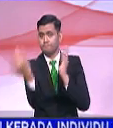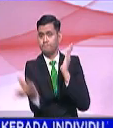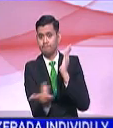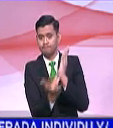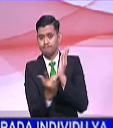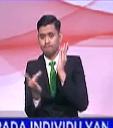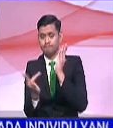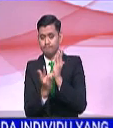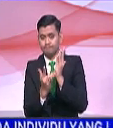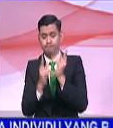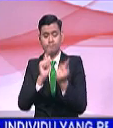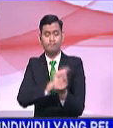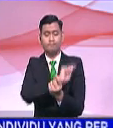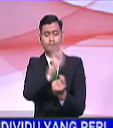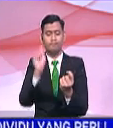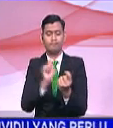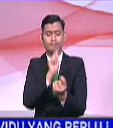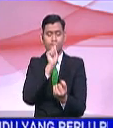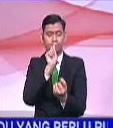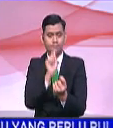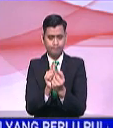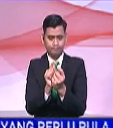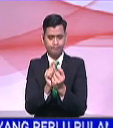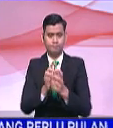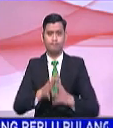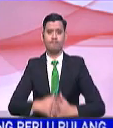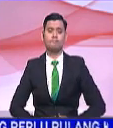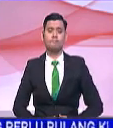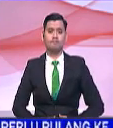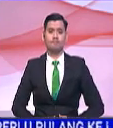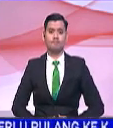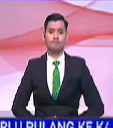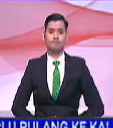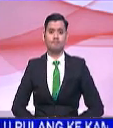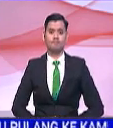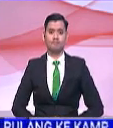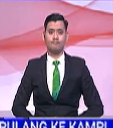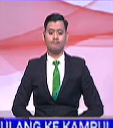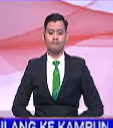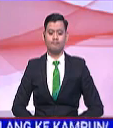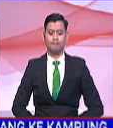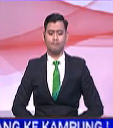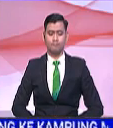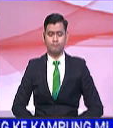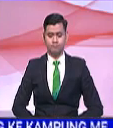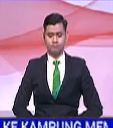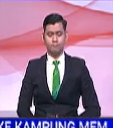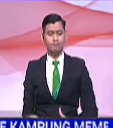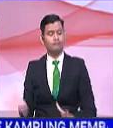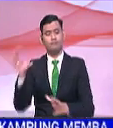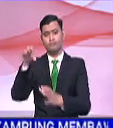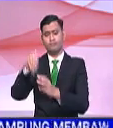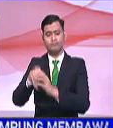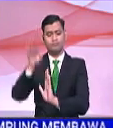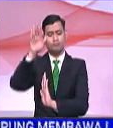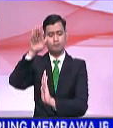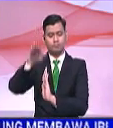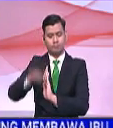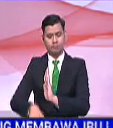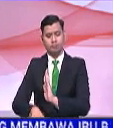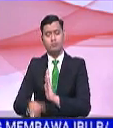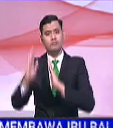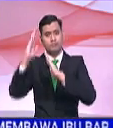infrastructure to ease the process of doing business. And this includes reducing our